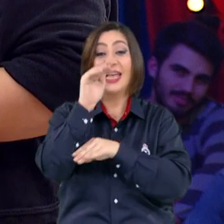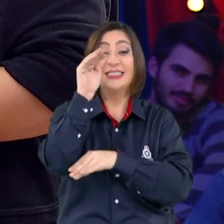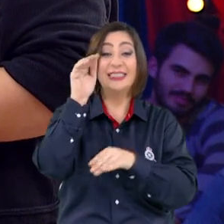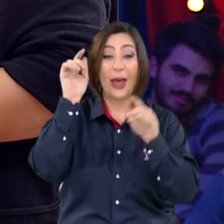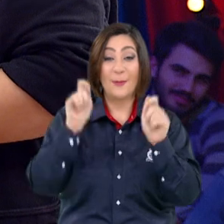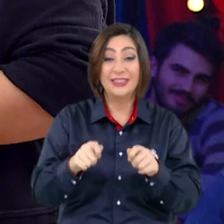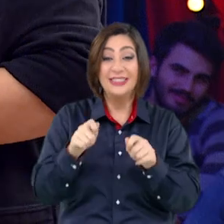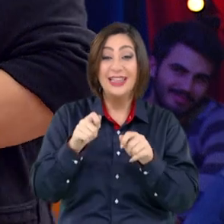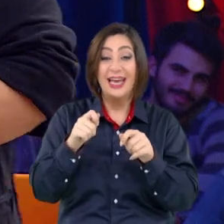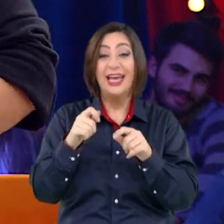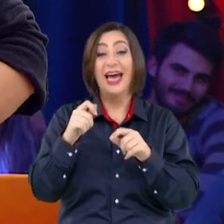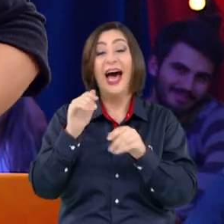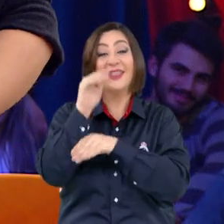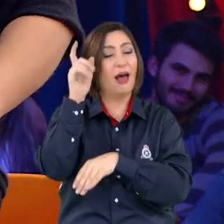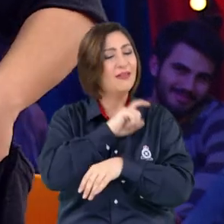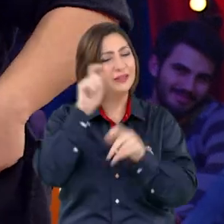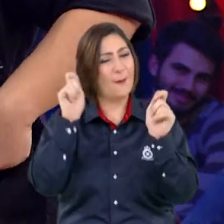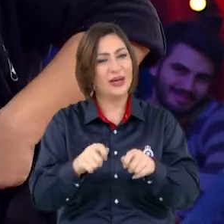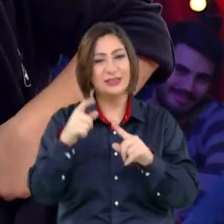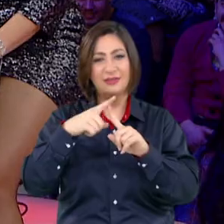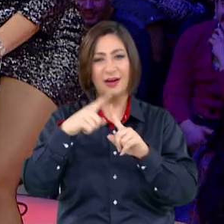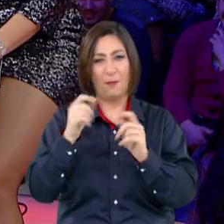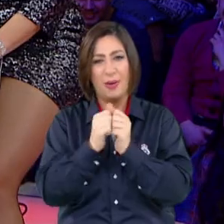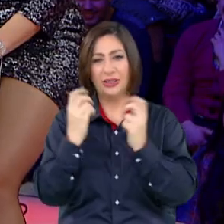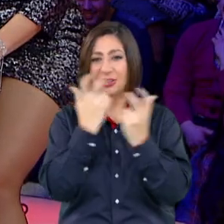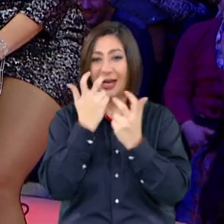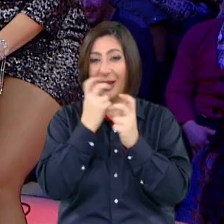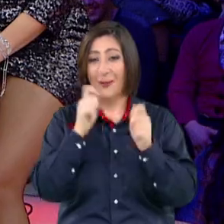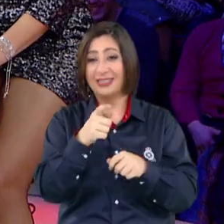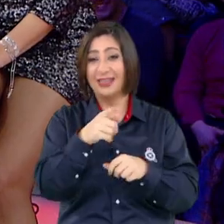Tarkan'la düetle. Hayatın atasını yaparsın Tarkan'la düetle. Aa!